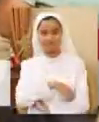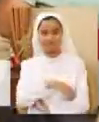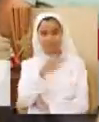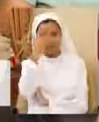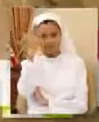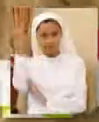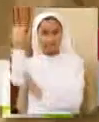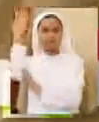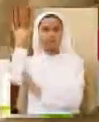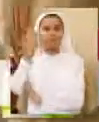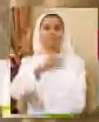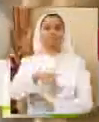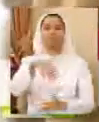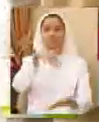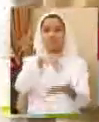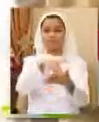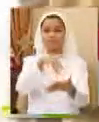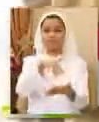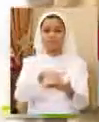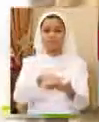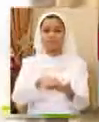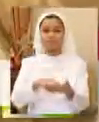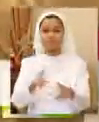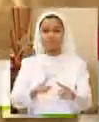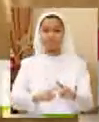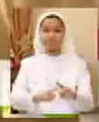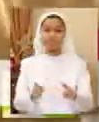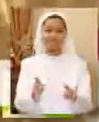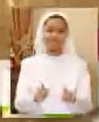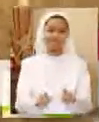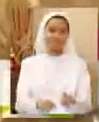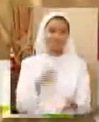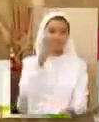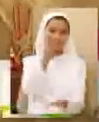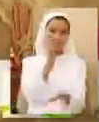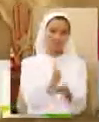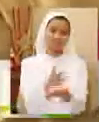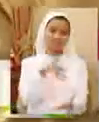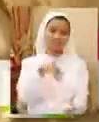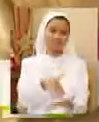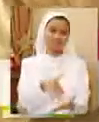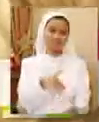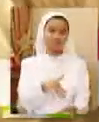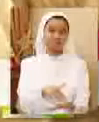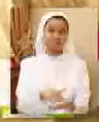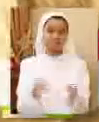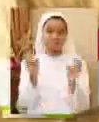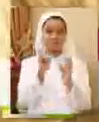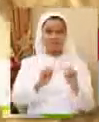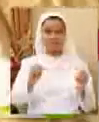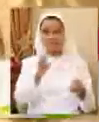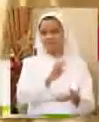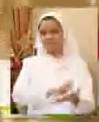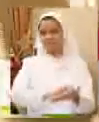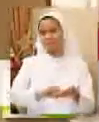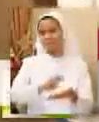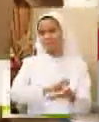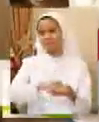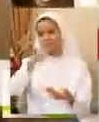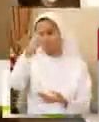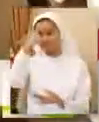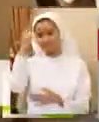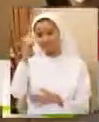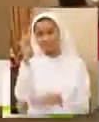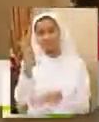Communication si Father Louis. Ah, talaga? Si Father Louis? Kaya lang, hanggang doon. hindi niya na extend yung apostolate. Kasi